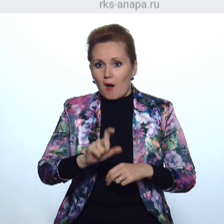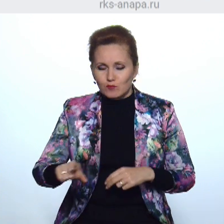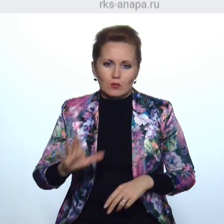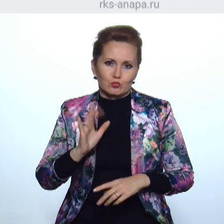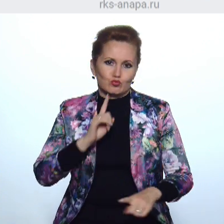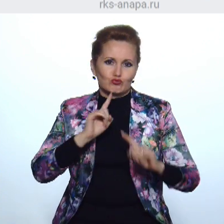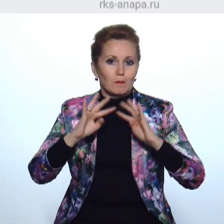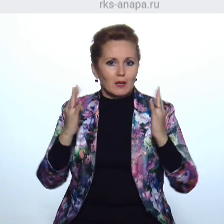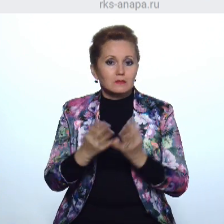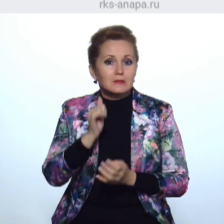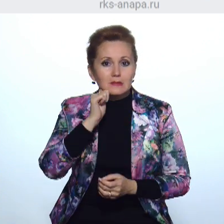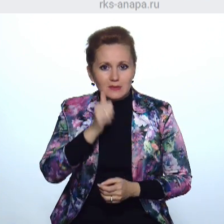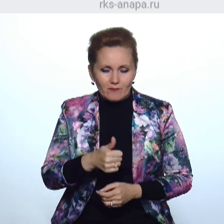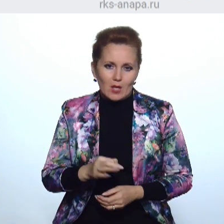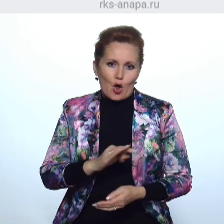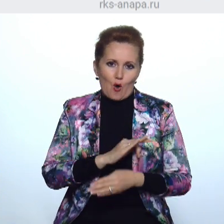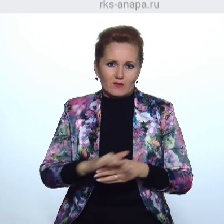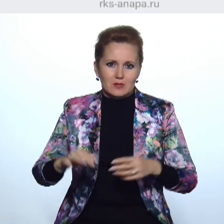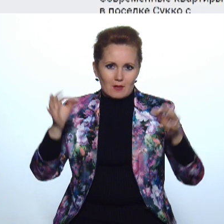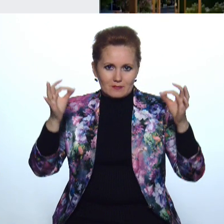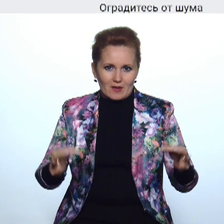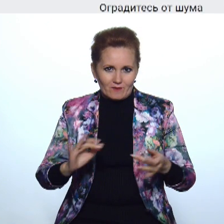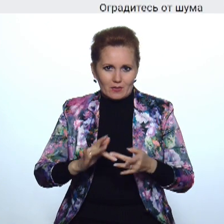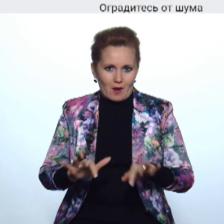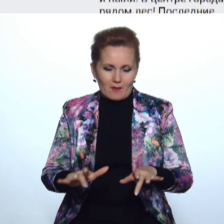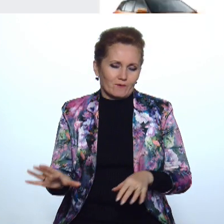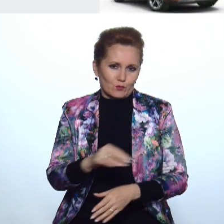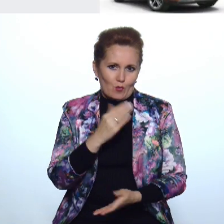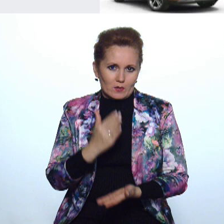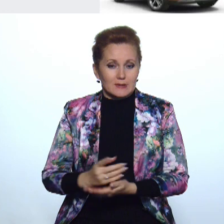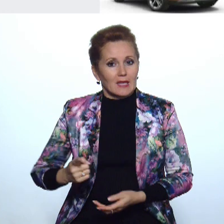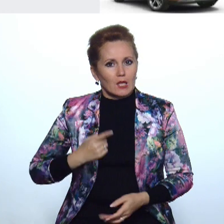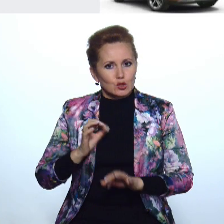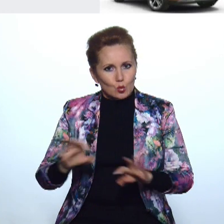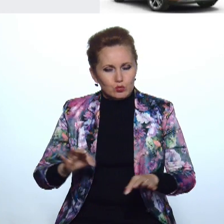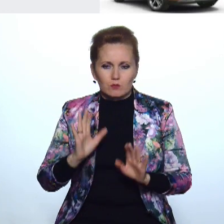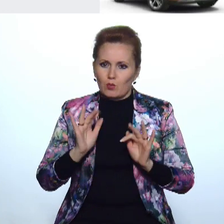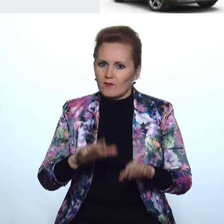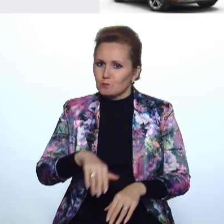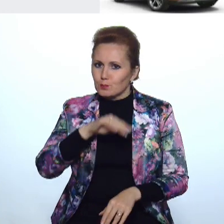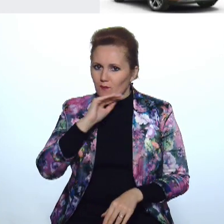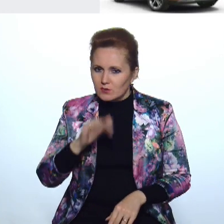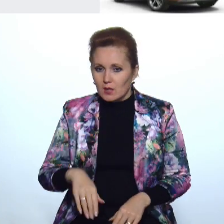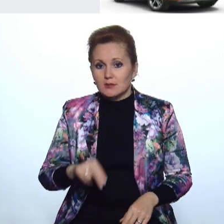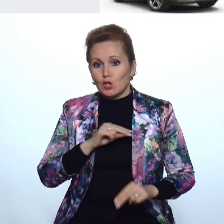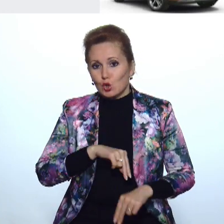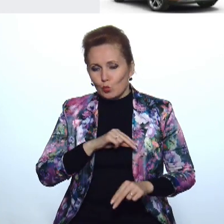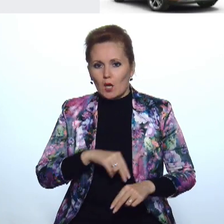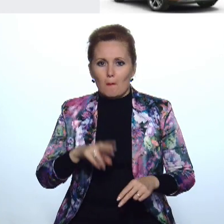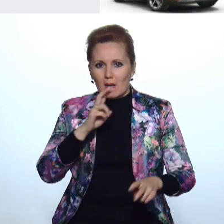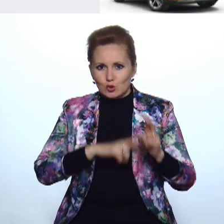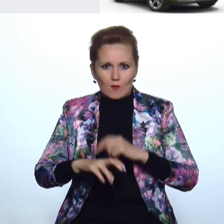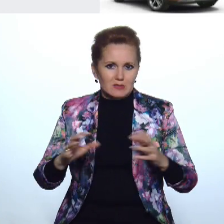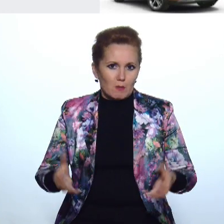Вся информация есть на официальной странице отряда в соцсетях. Инструктаж будут проводить профессионалы, сотрудники поисково-спасательной